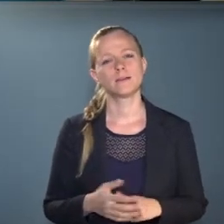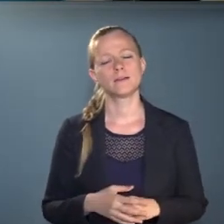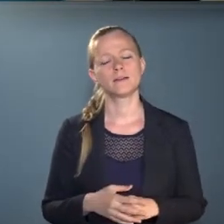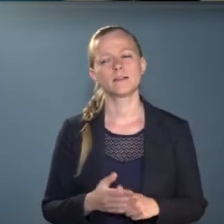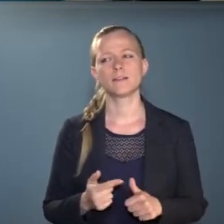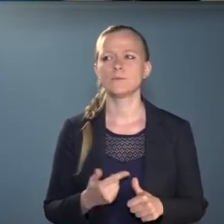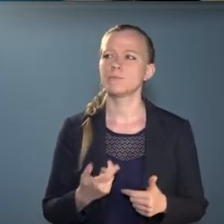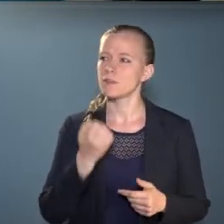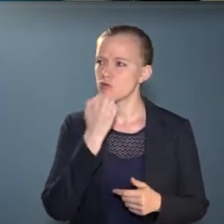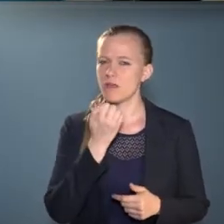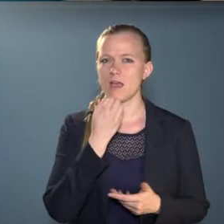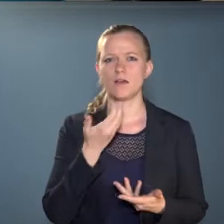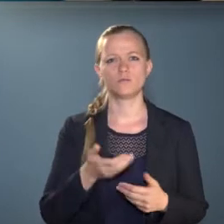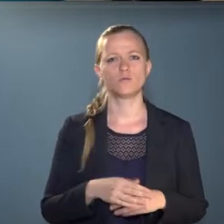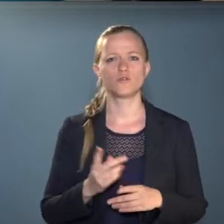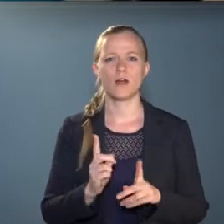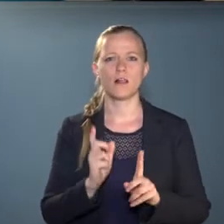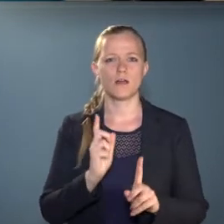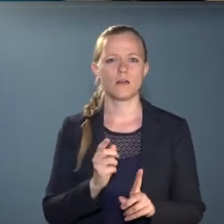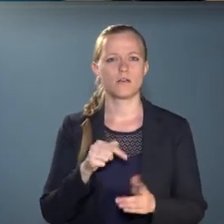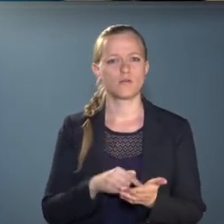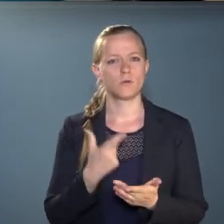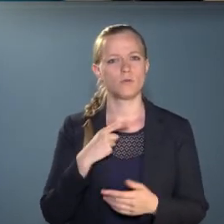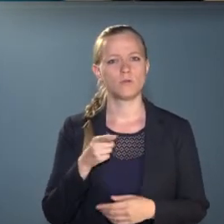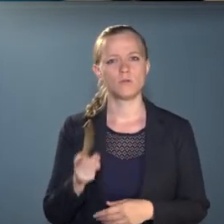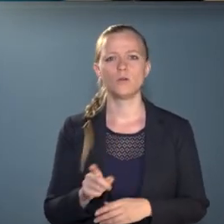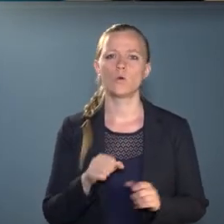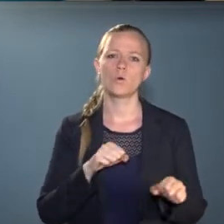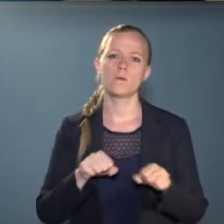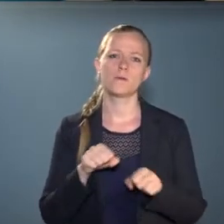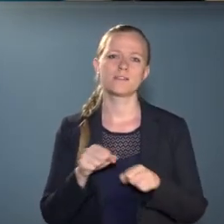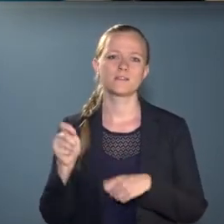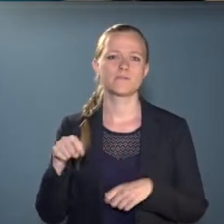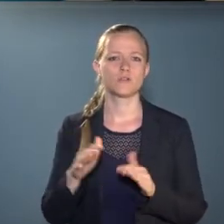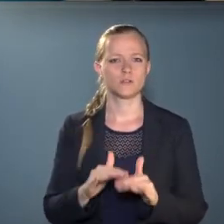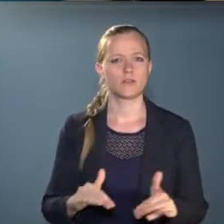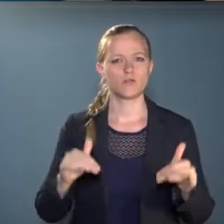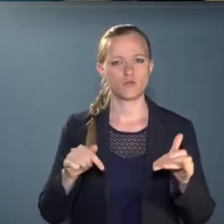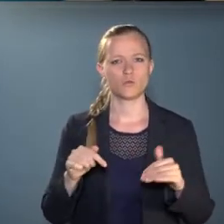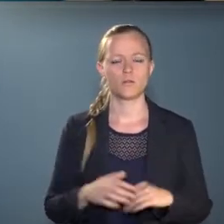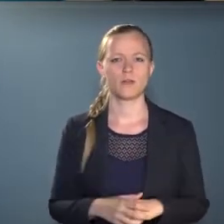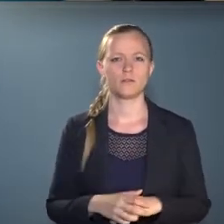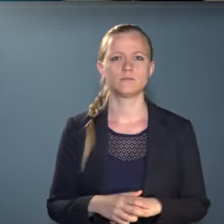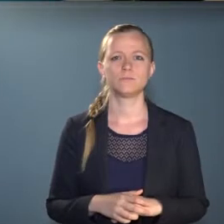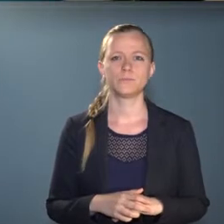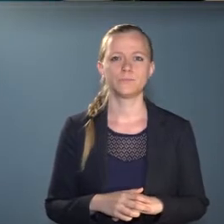elég sajátos álláspontra helyezkedett az önkormányzat képviselőtestülete a